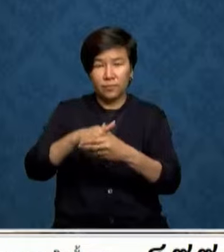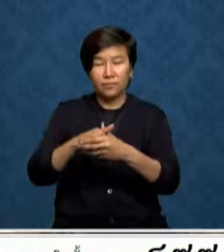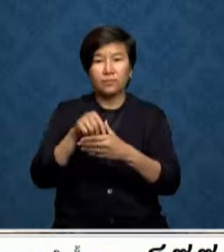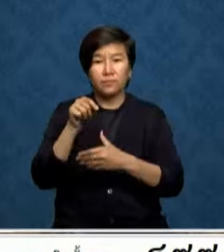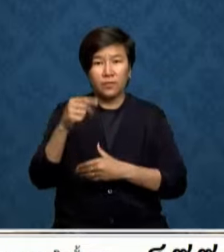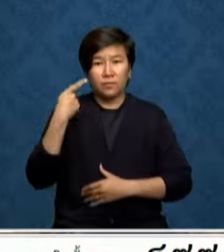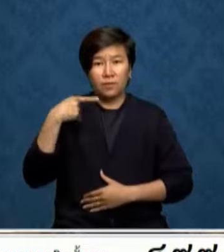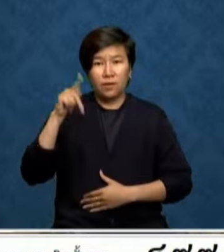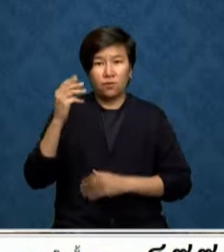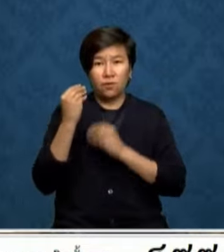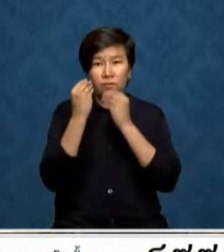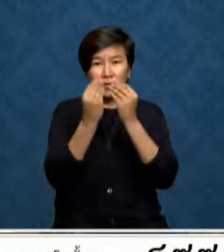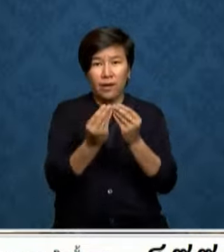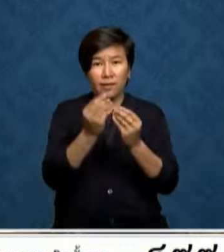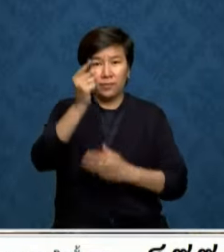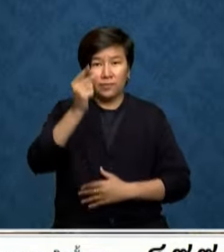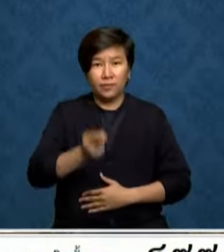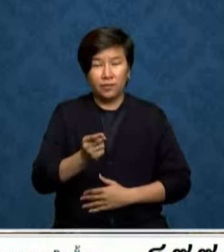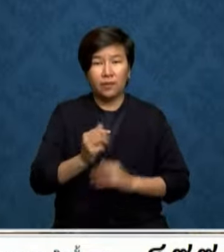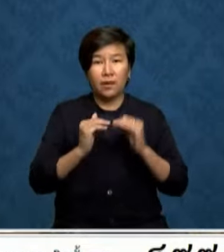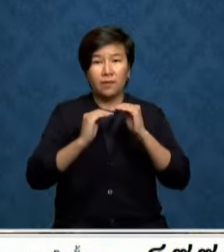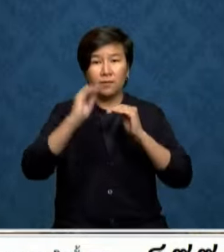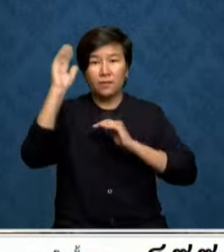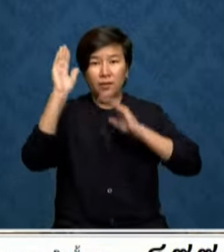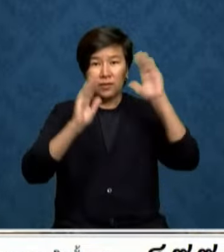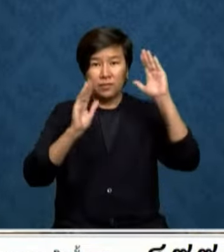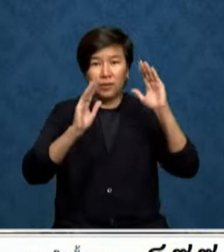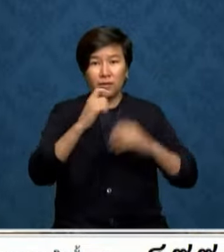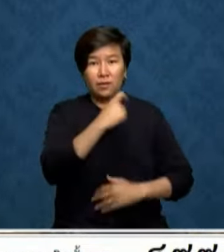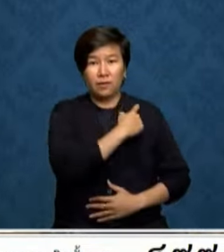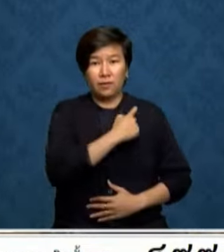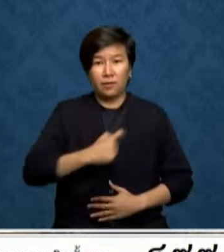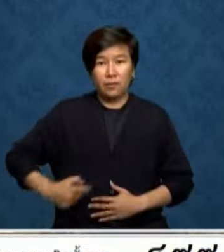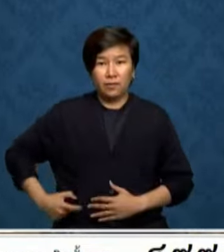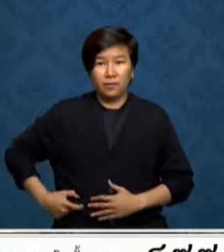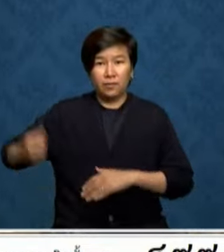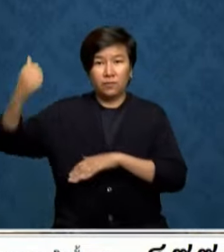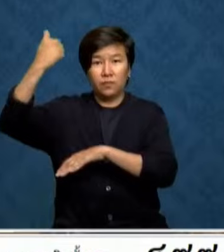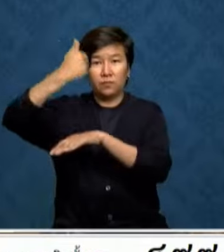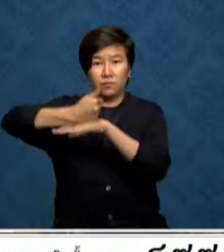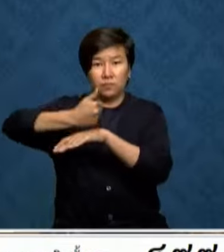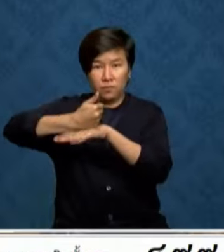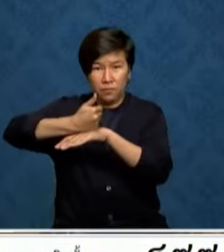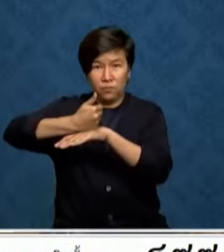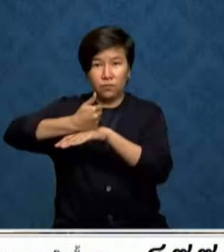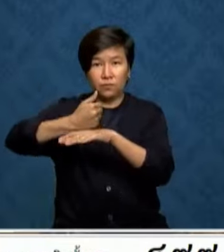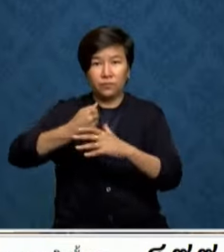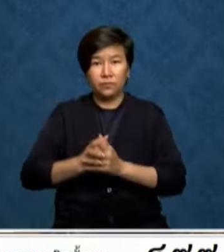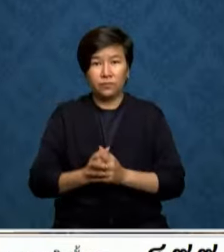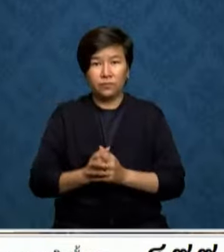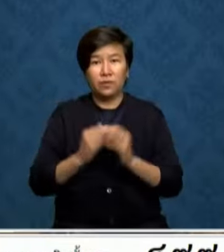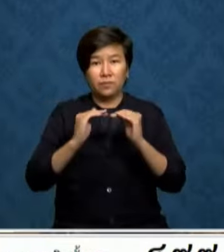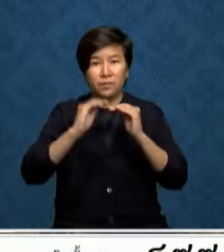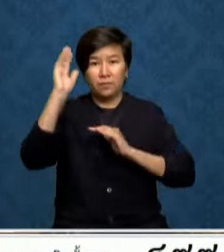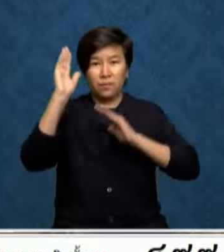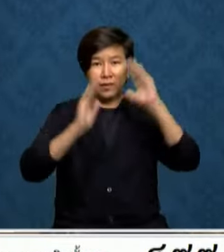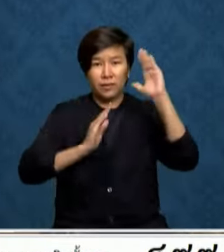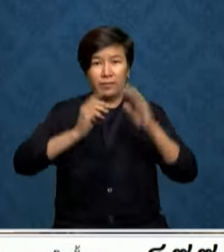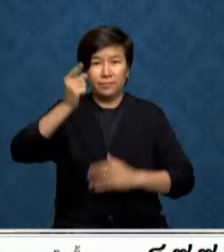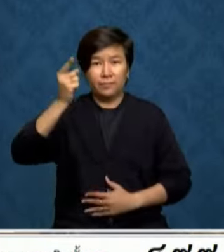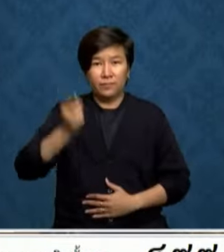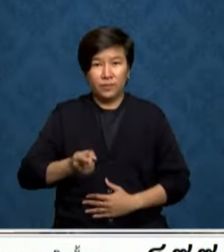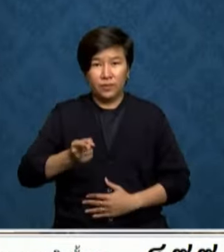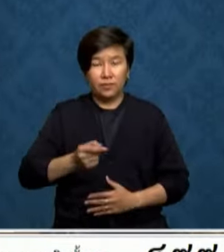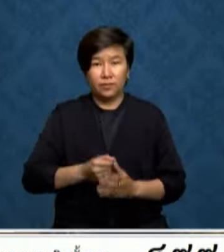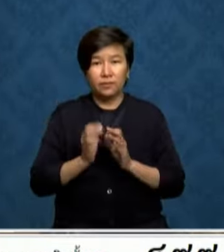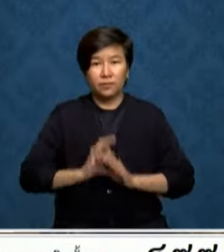และทำให้ประชาธิปไตยอันมีพระมหากษัตริย์ทรงเป็นประมุขของพวกเรานั้นเป็นประชาธิปไตยอย่างแท้จริง